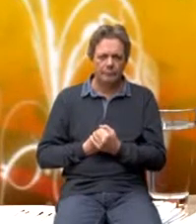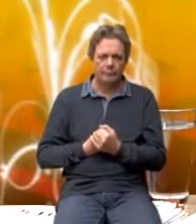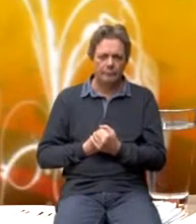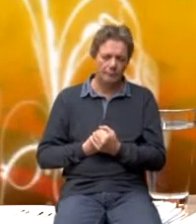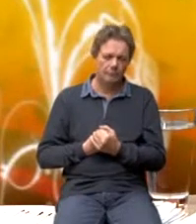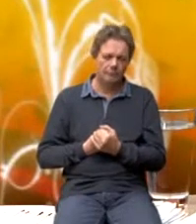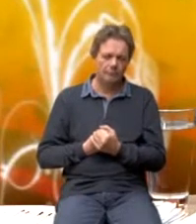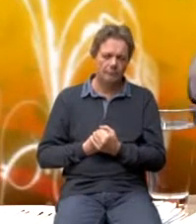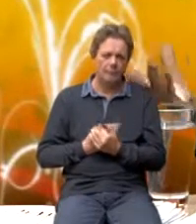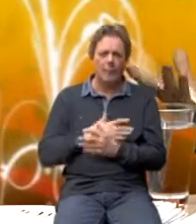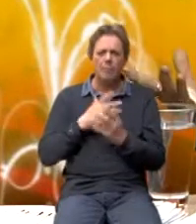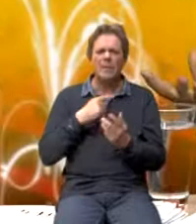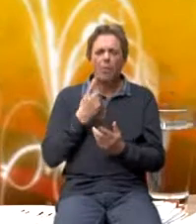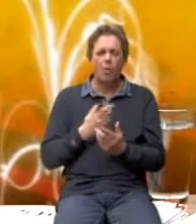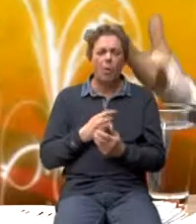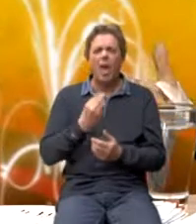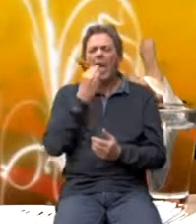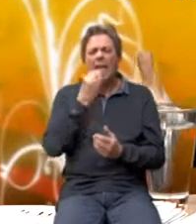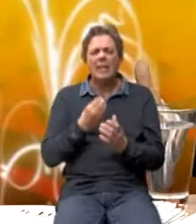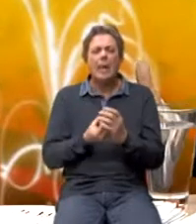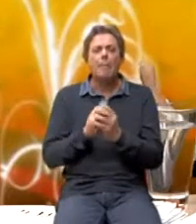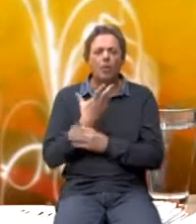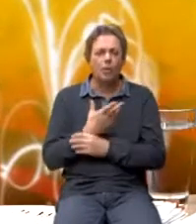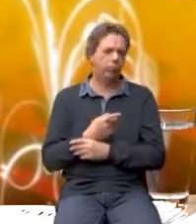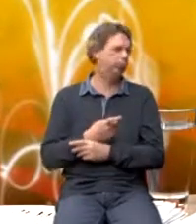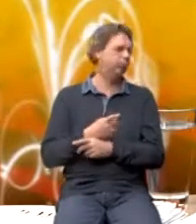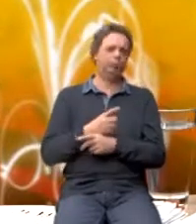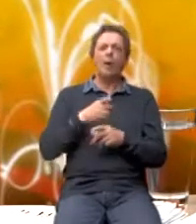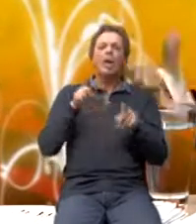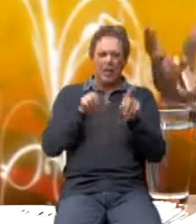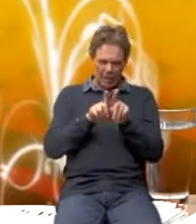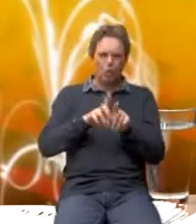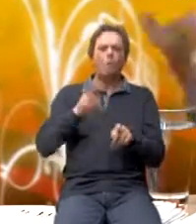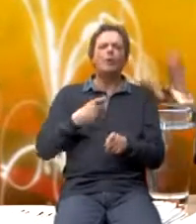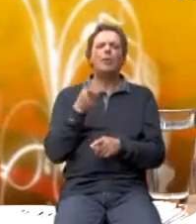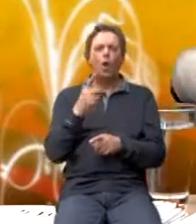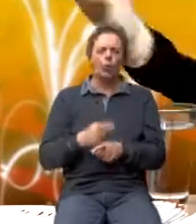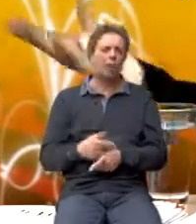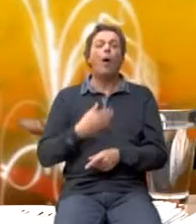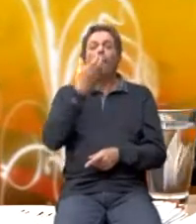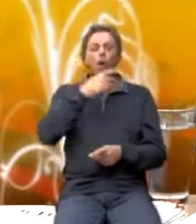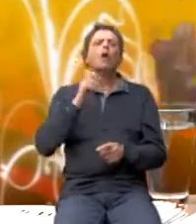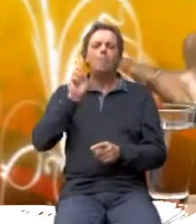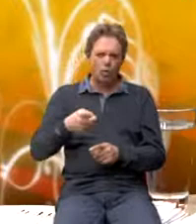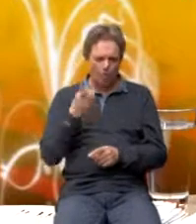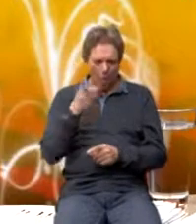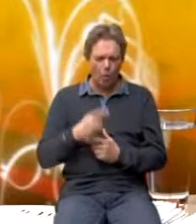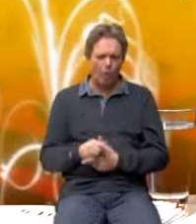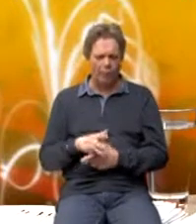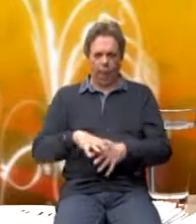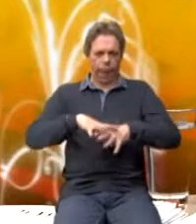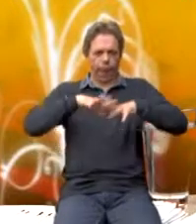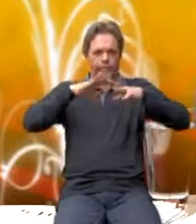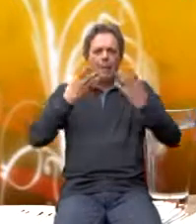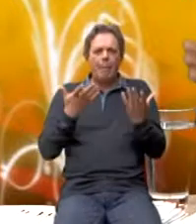Jer mi svi govorimo, jedite povrće. Užasno, isto može biti zagađeno. Jedite voće, užasno može. Jedite orašide, užasno. Znači, imamo